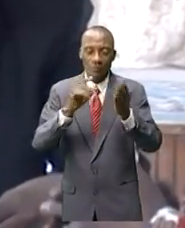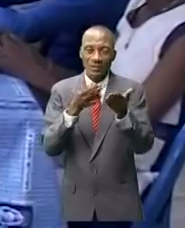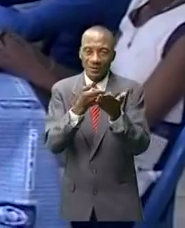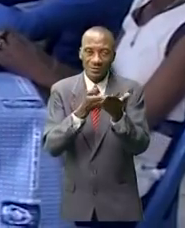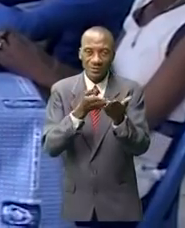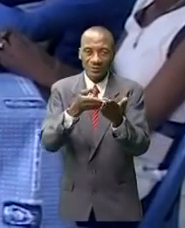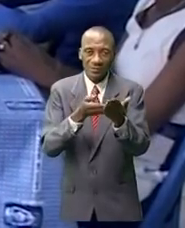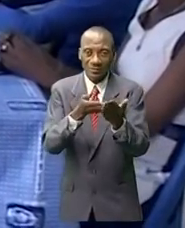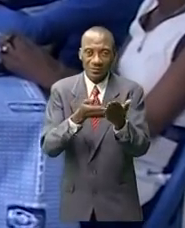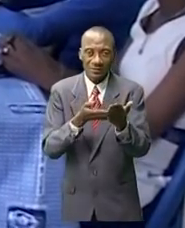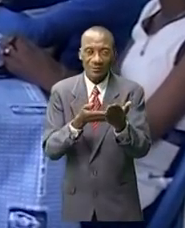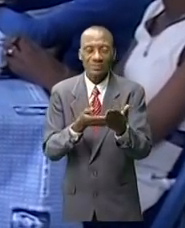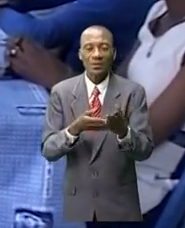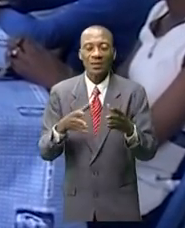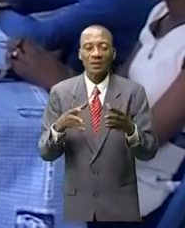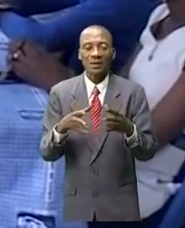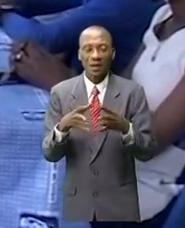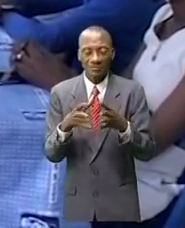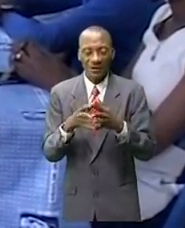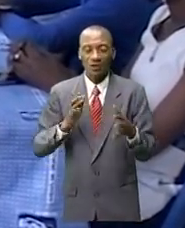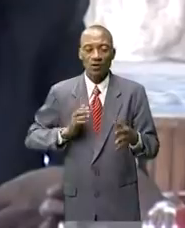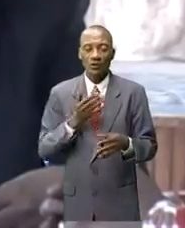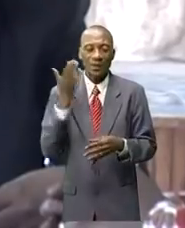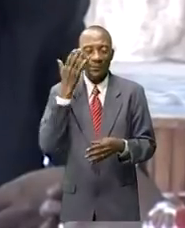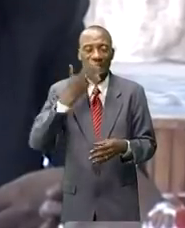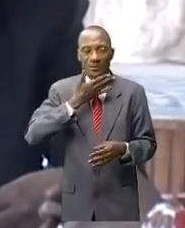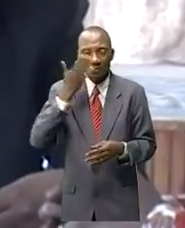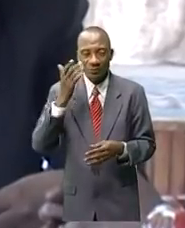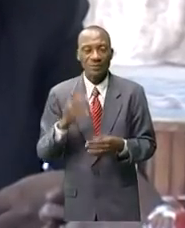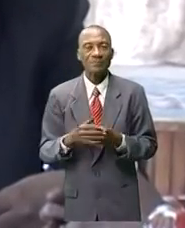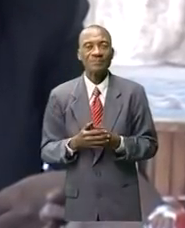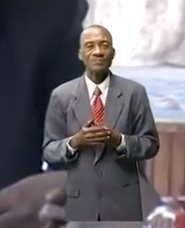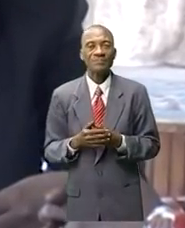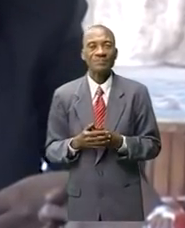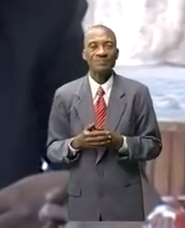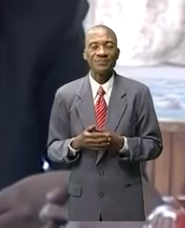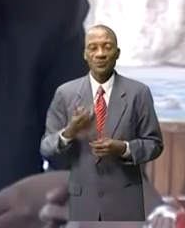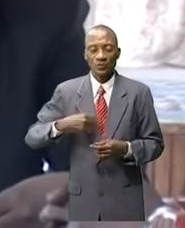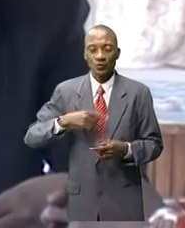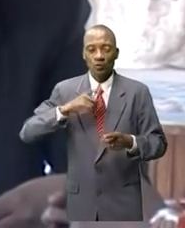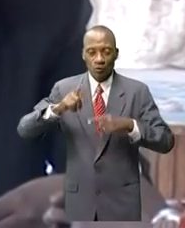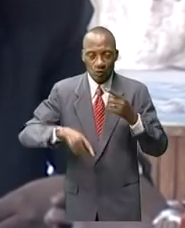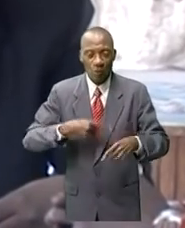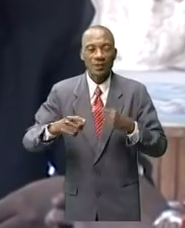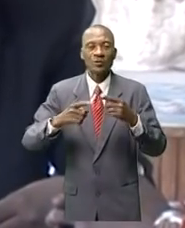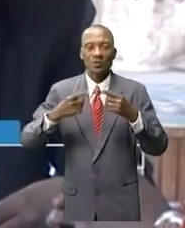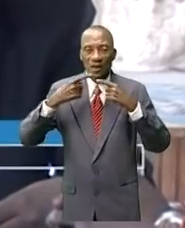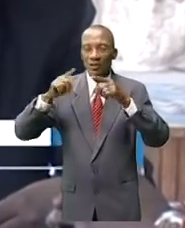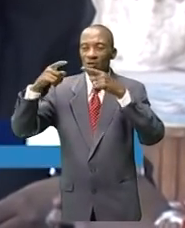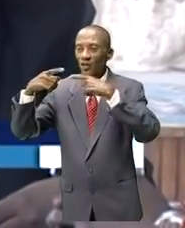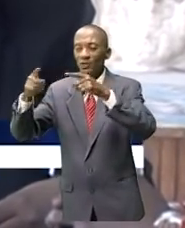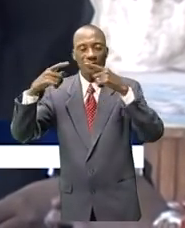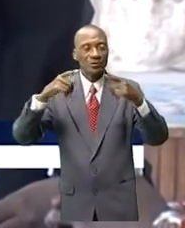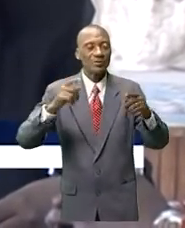pères spirituels. Nous lançons une vaste campagne au profit de la jeunesse